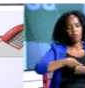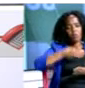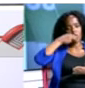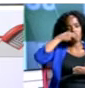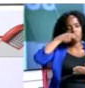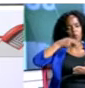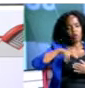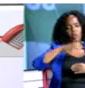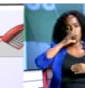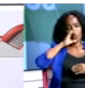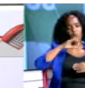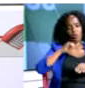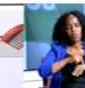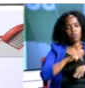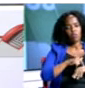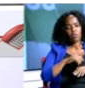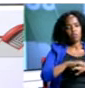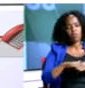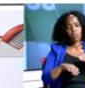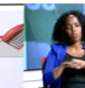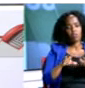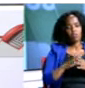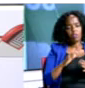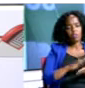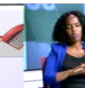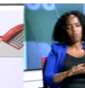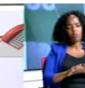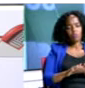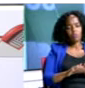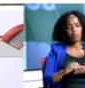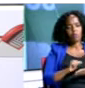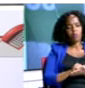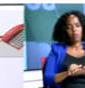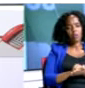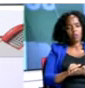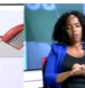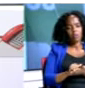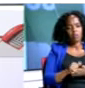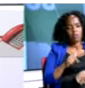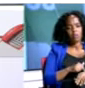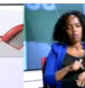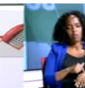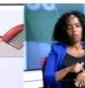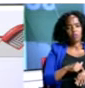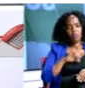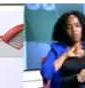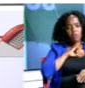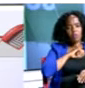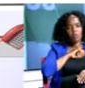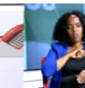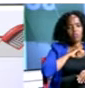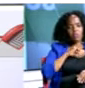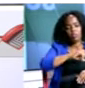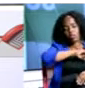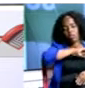fayadamun. Iro iro amar kopi kul kul lekak cun, sahaja. Iro kofani fati fati ni mahu cikle saya zaman